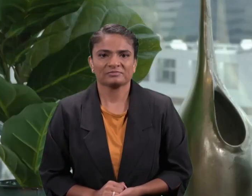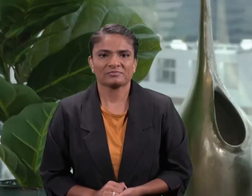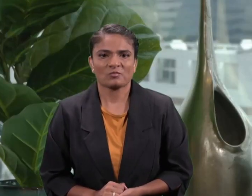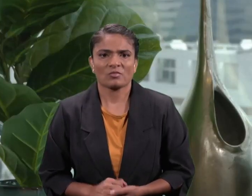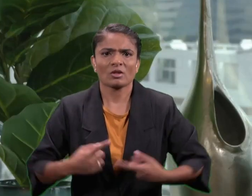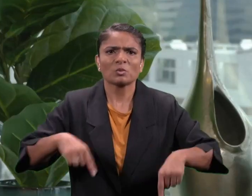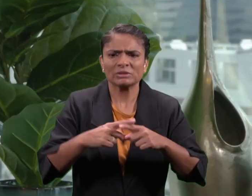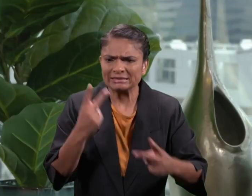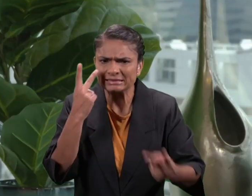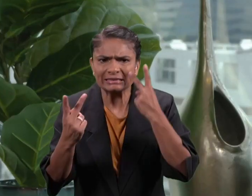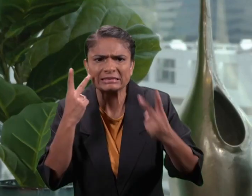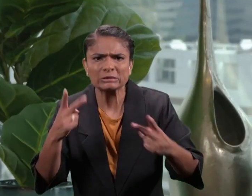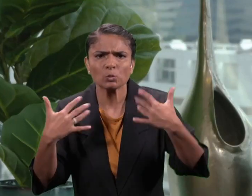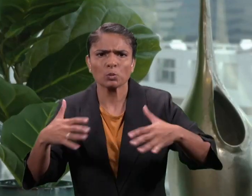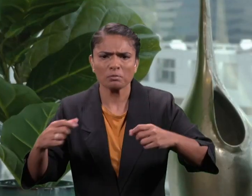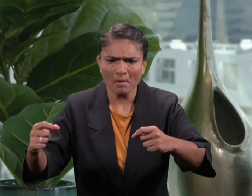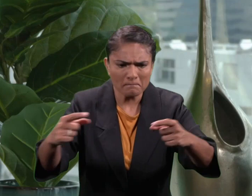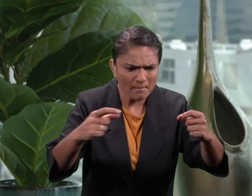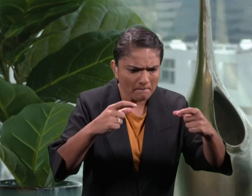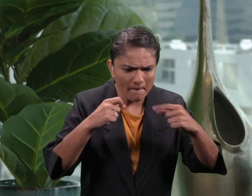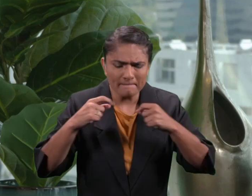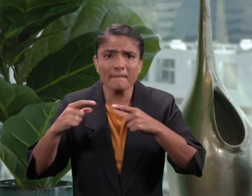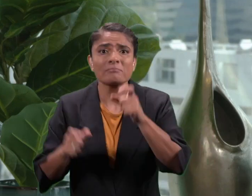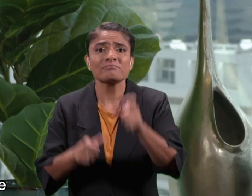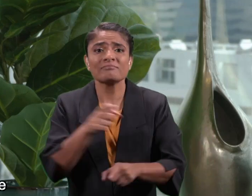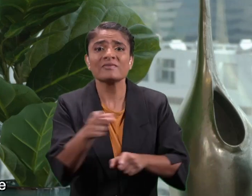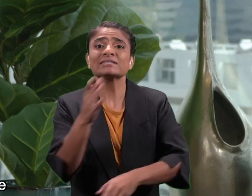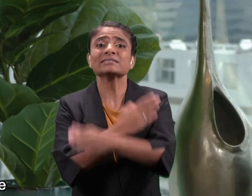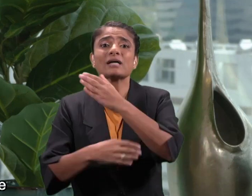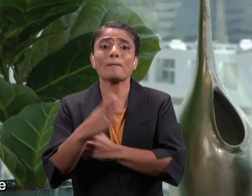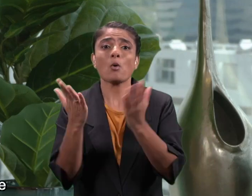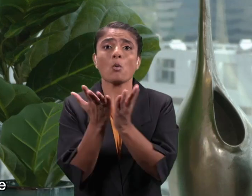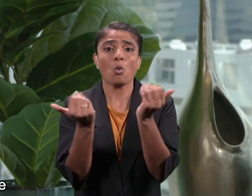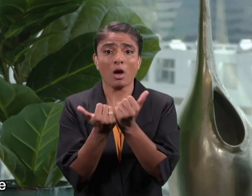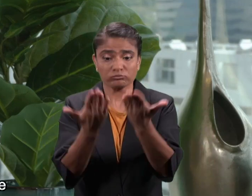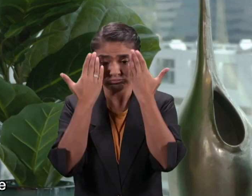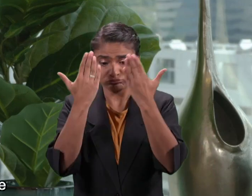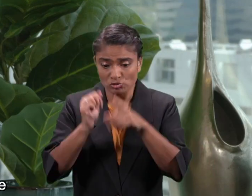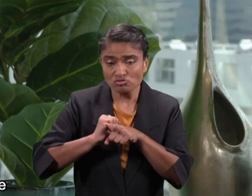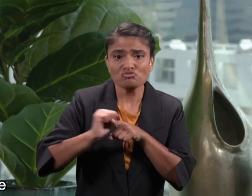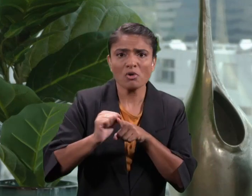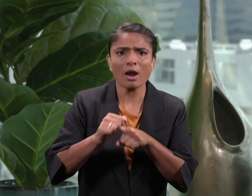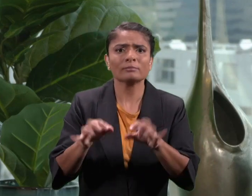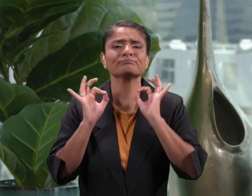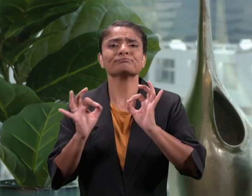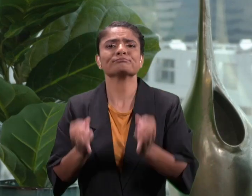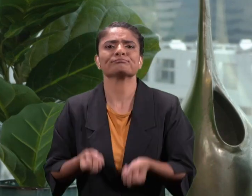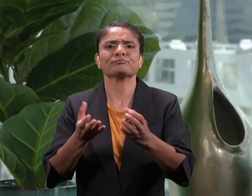Dit het redelik algemeen geword in die konteks van gestremde leerlingskappe dat wanneer opleidingsverskaffers nie in staat is